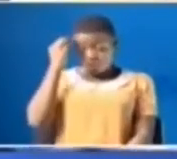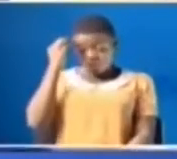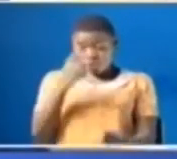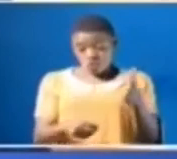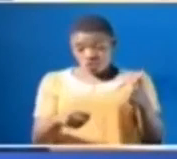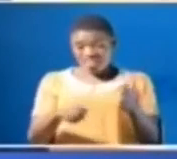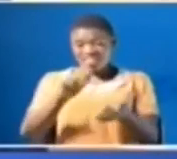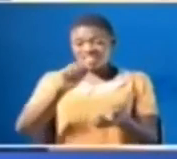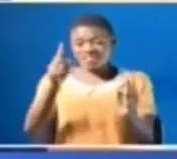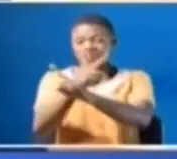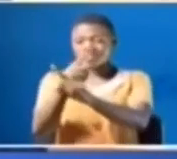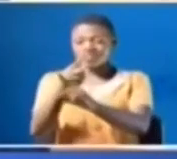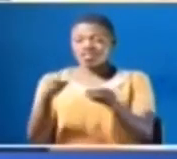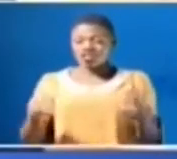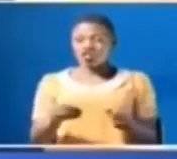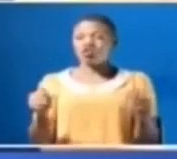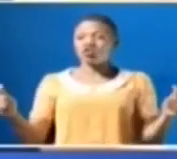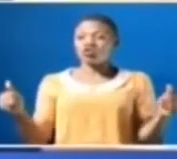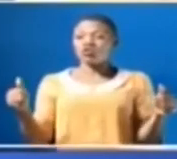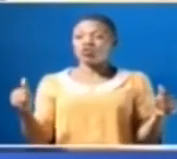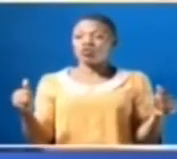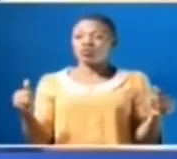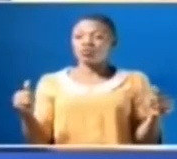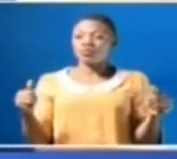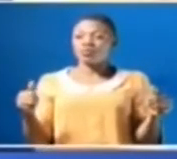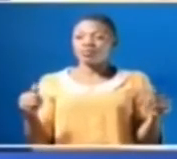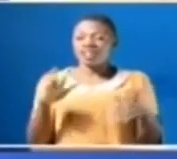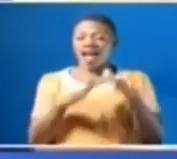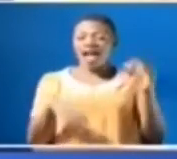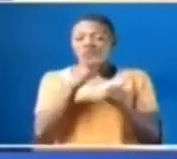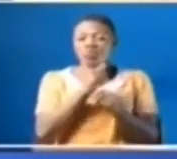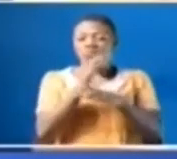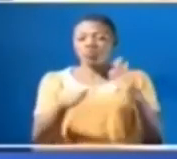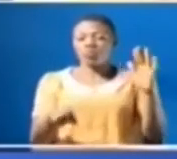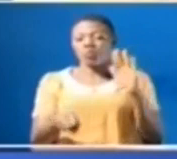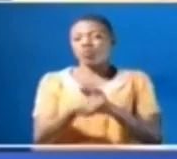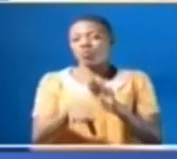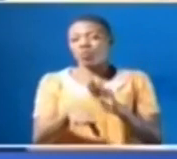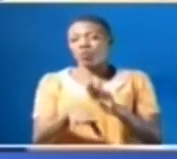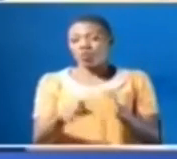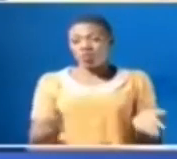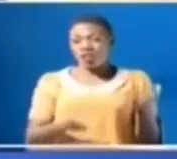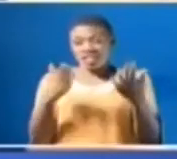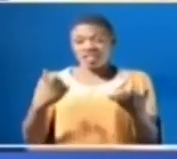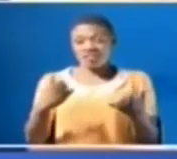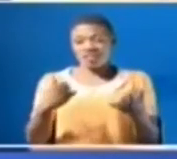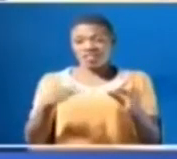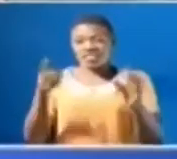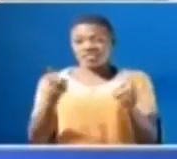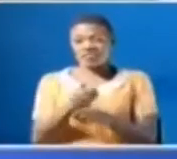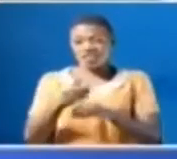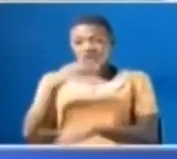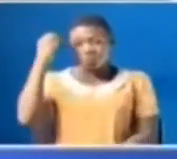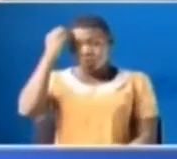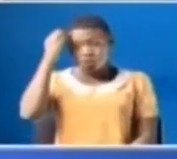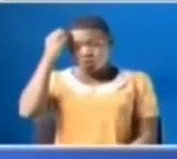kuunganisha baadhi ya vyuo hivyo na kuwafuta kazi baadhi ya wafanyikazi? Tutawapatia mawaidha mengi tu, tuweze kuweka